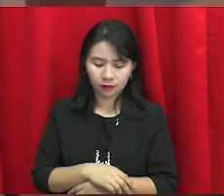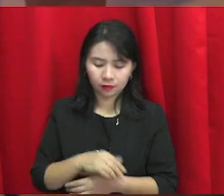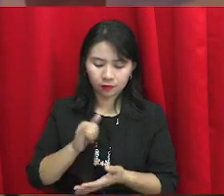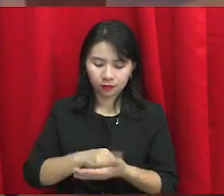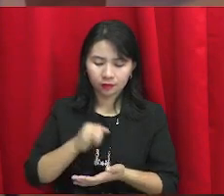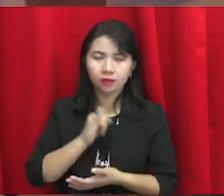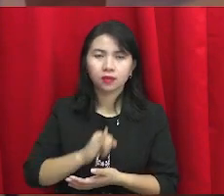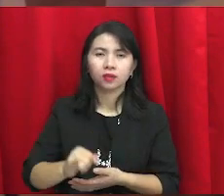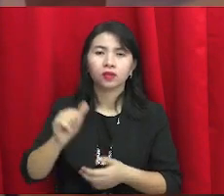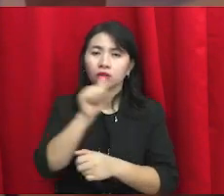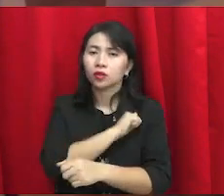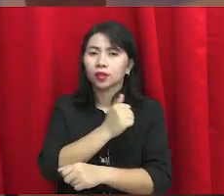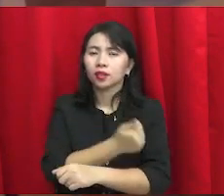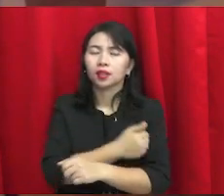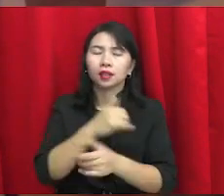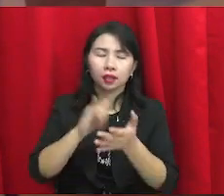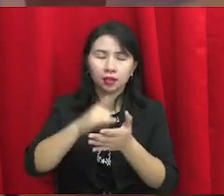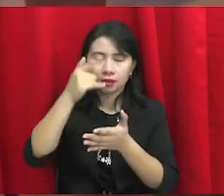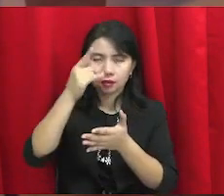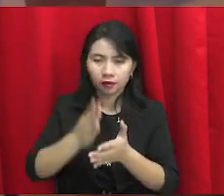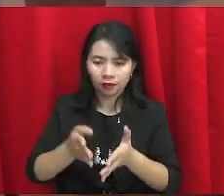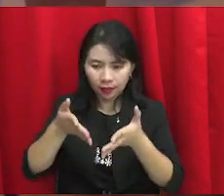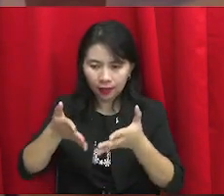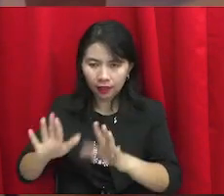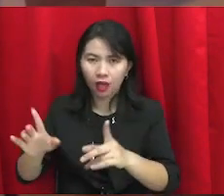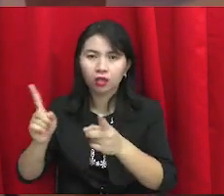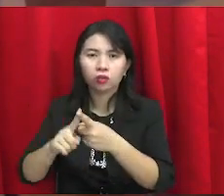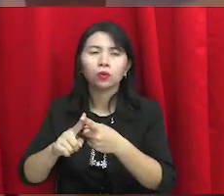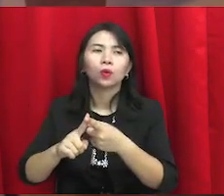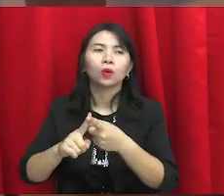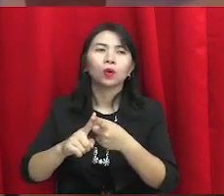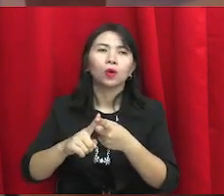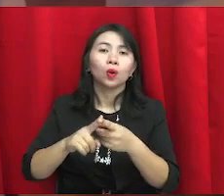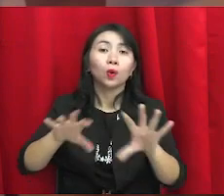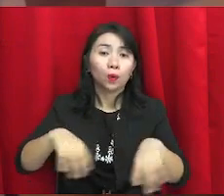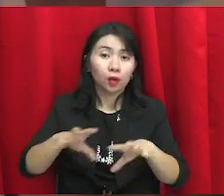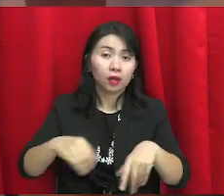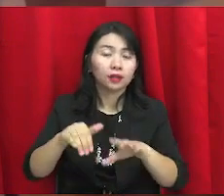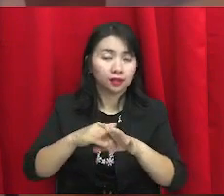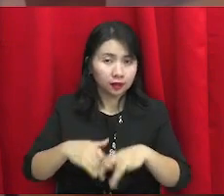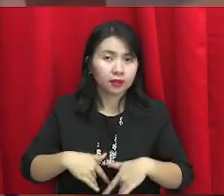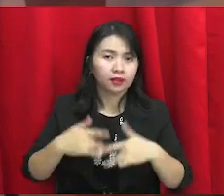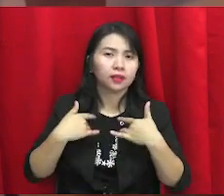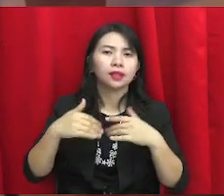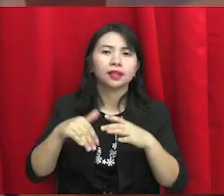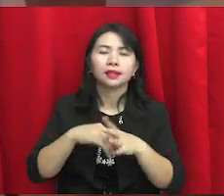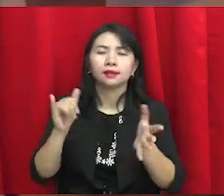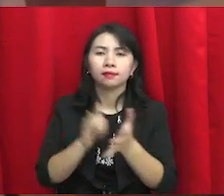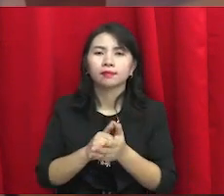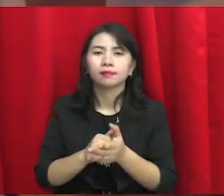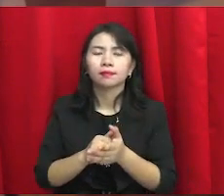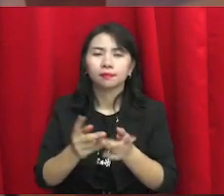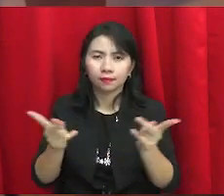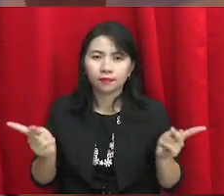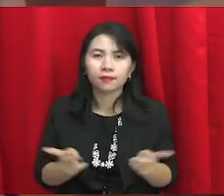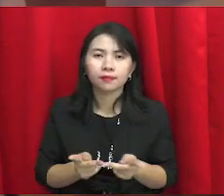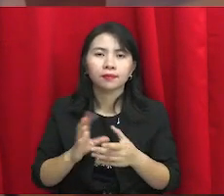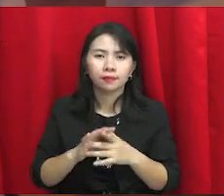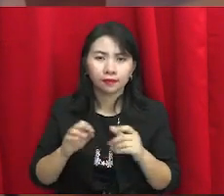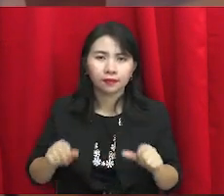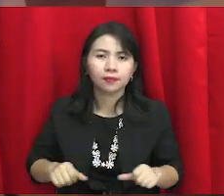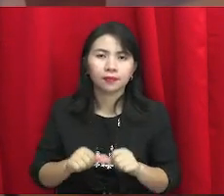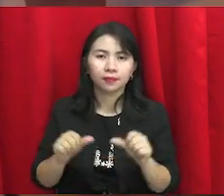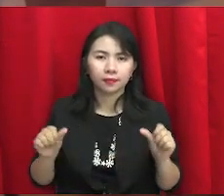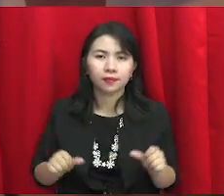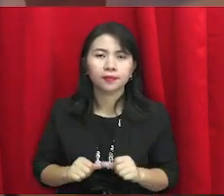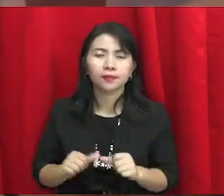na ipinagpaintulot sa akin na pakialaman ko yung buhay nila sa ganung klaseng pagkakataon.